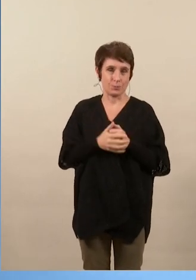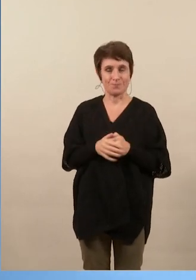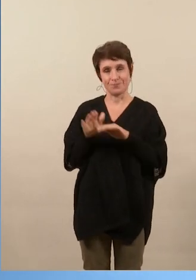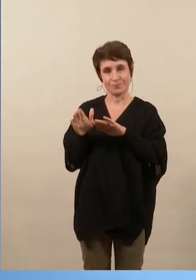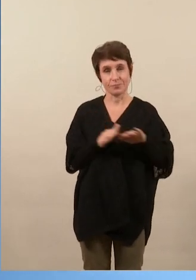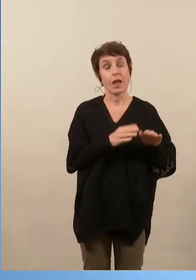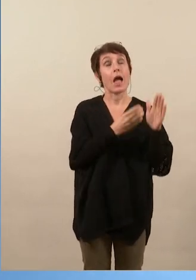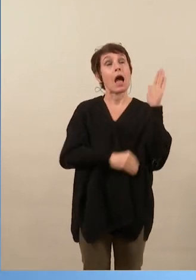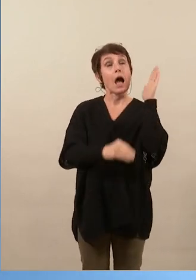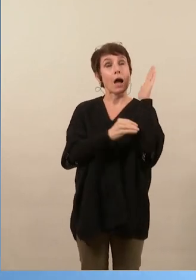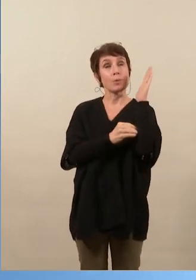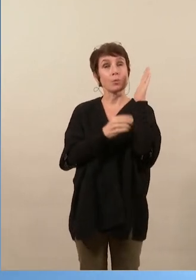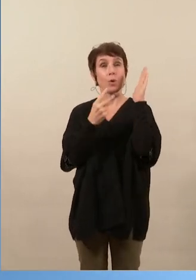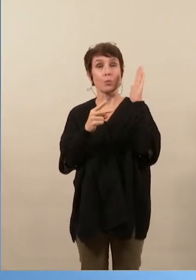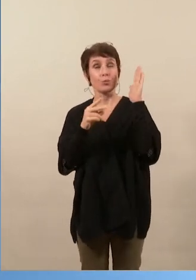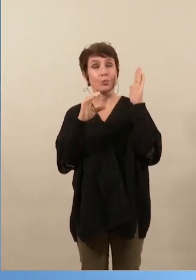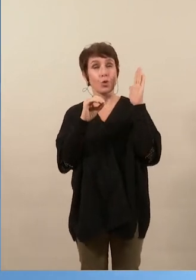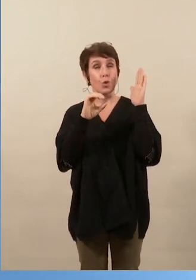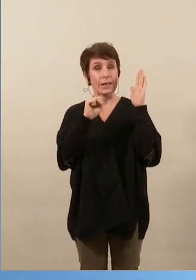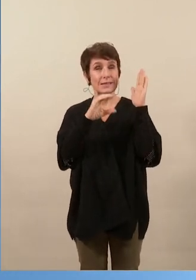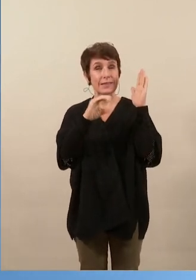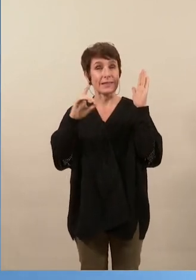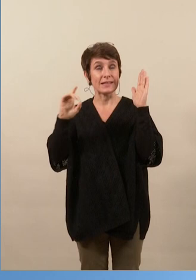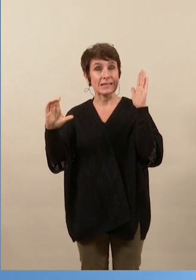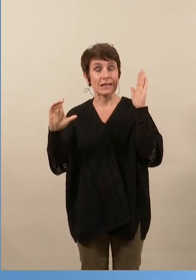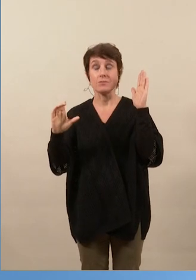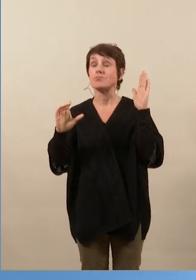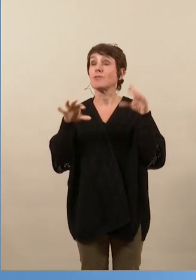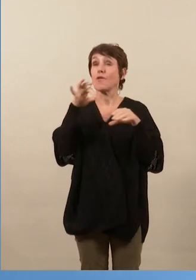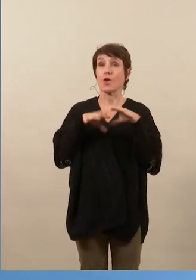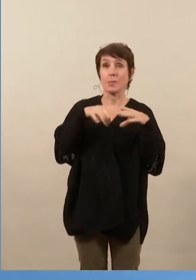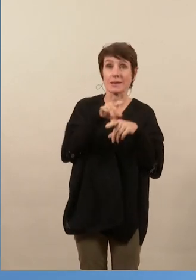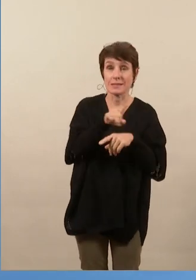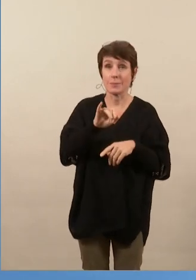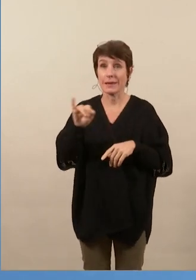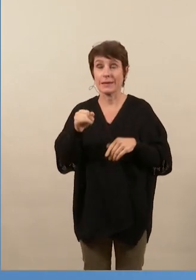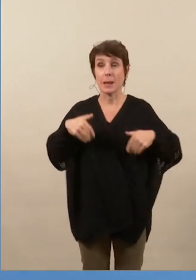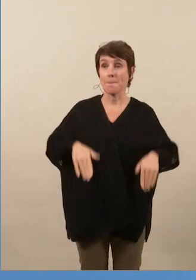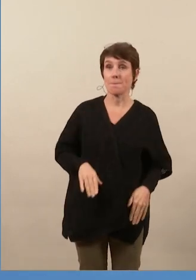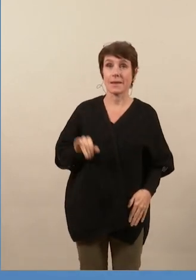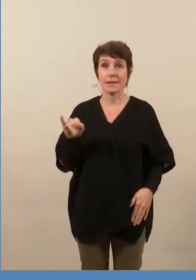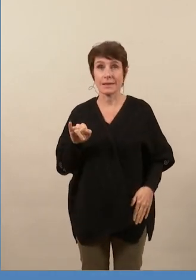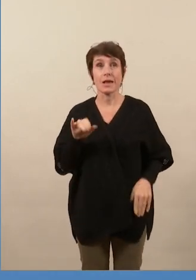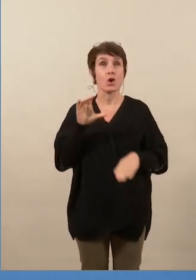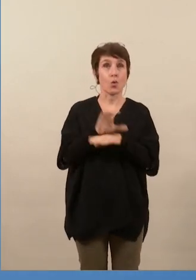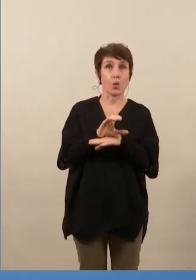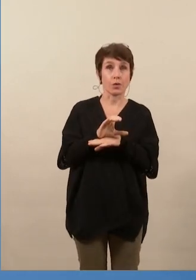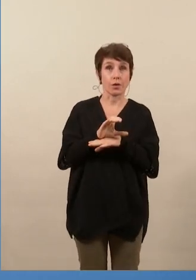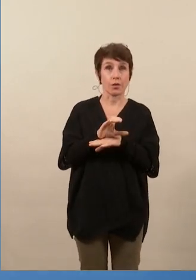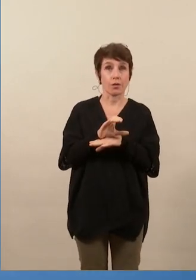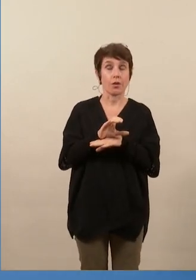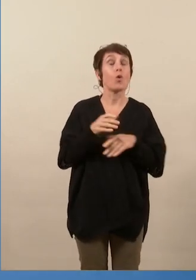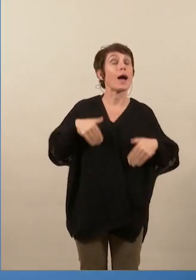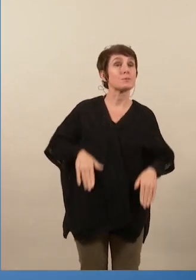l'amendement porté par oscddc euh qui ne prend pas part au vote qui s'abstient qui vote contre abstention